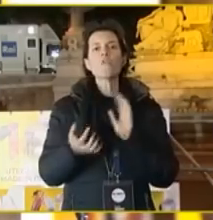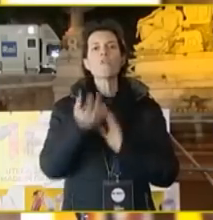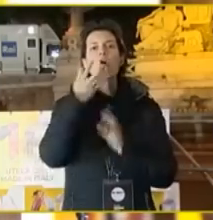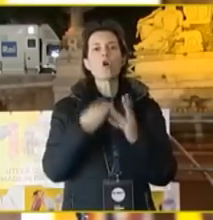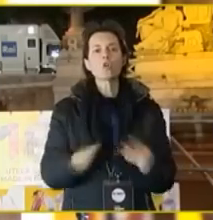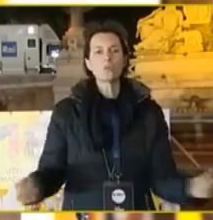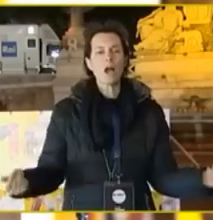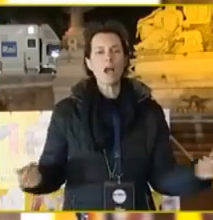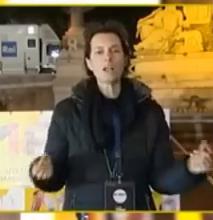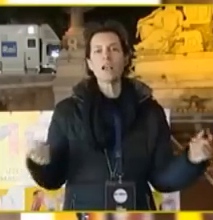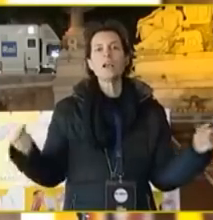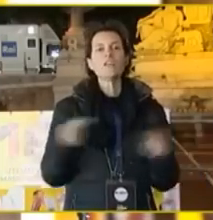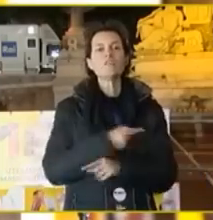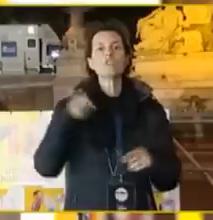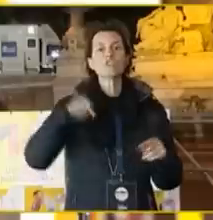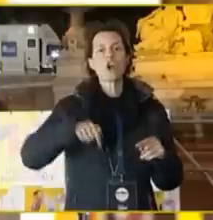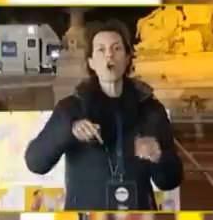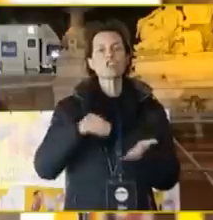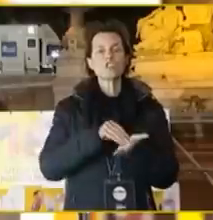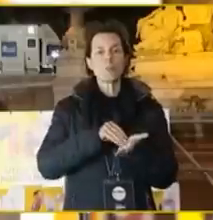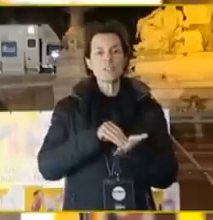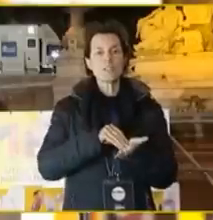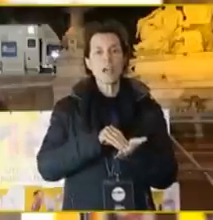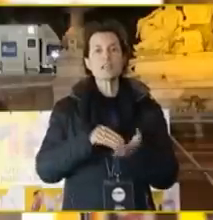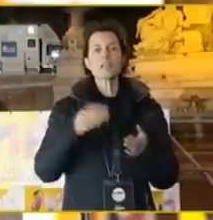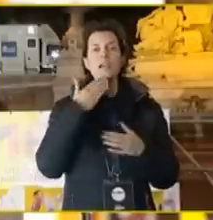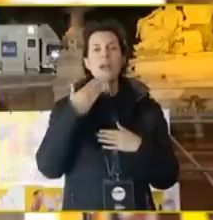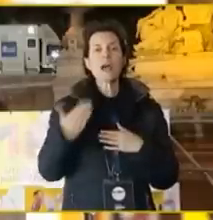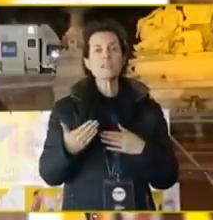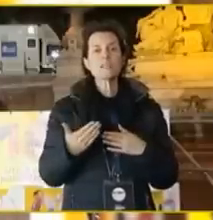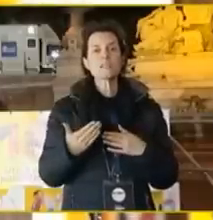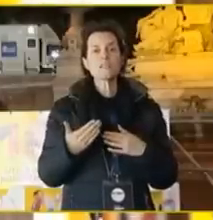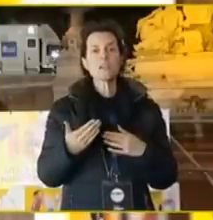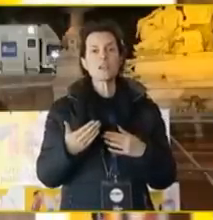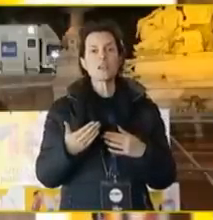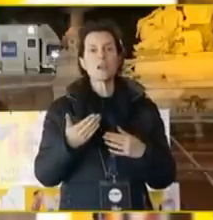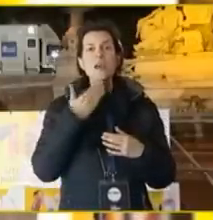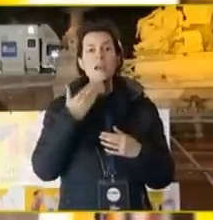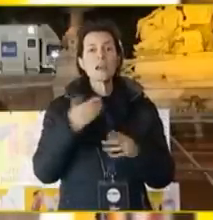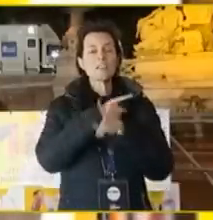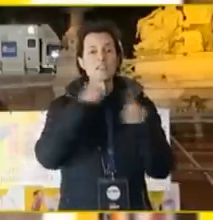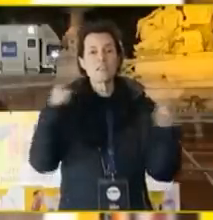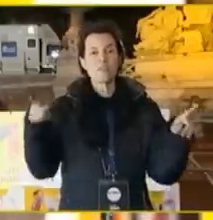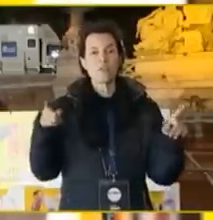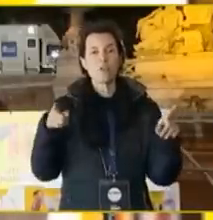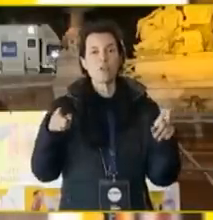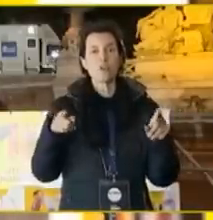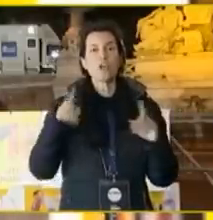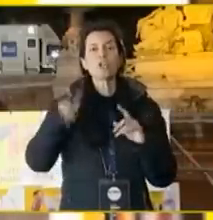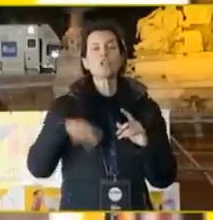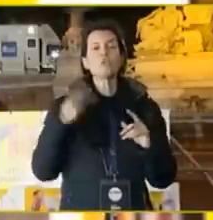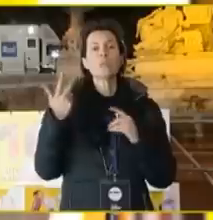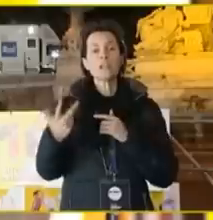finita. E oggi siamo qui con un consenso ancora maggiore rispetto al